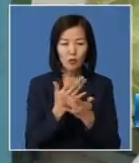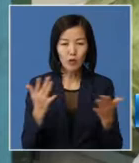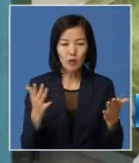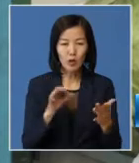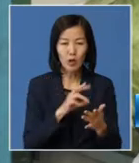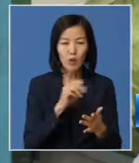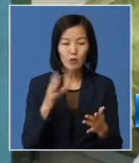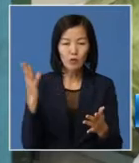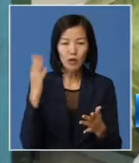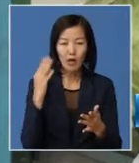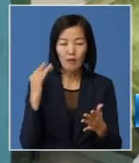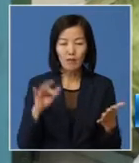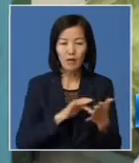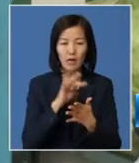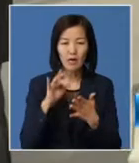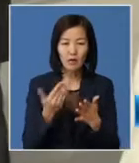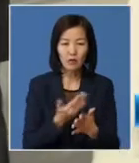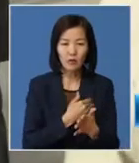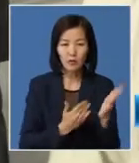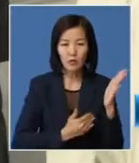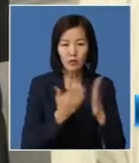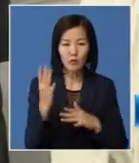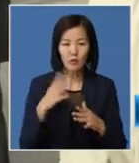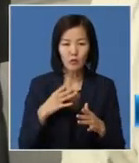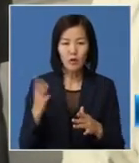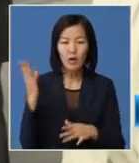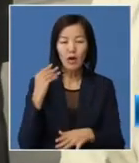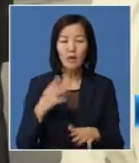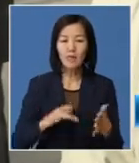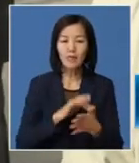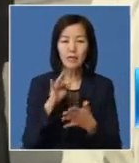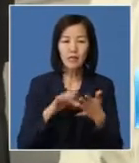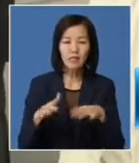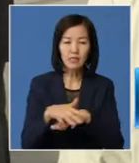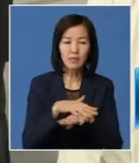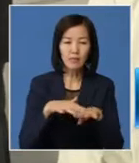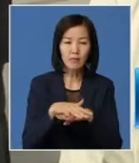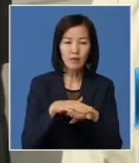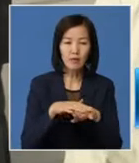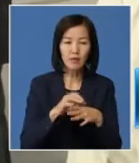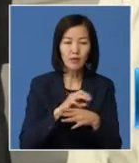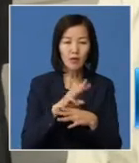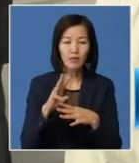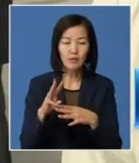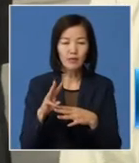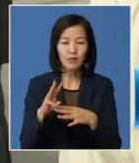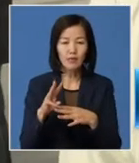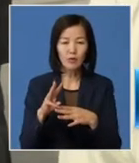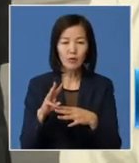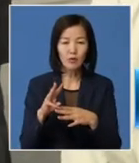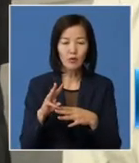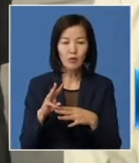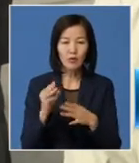оңтүстік астаналықтардың сұранысы да сол болды. Алматы қаласының тұрғындары ауыл шаруашылық өнімдерімен қамтамасыз ету және